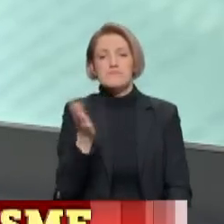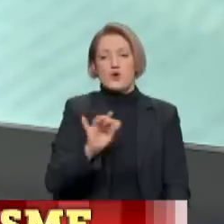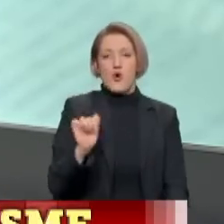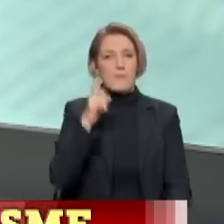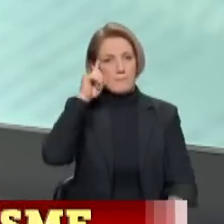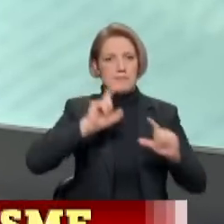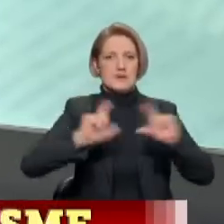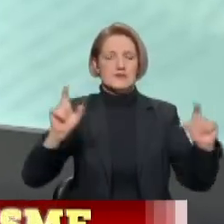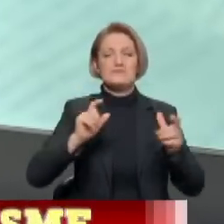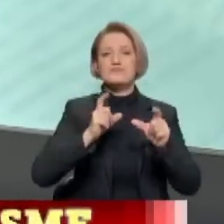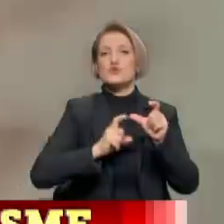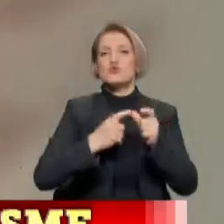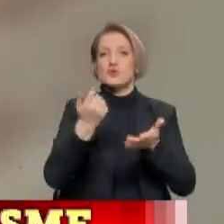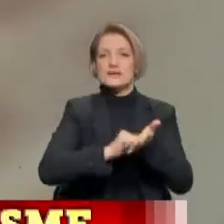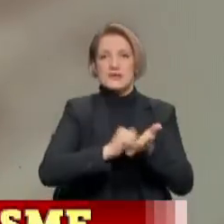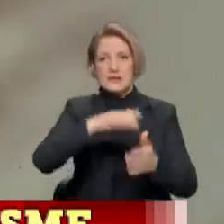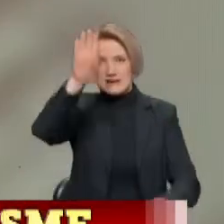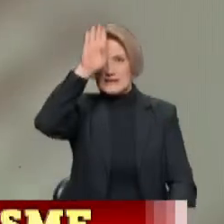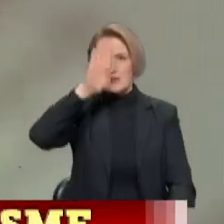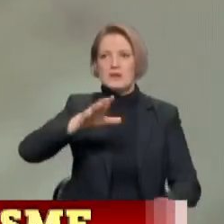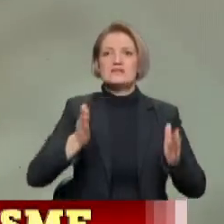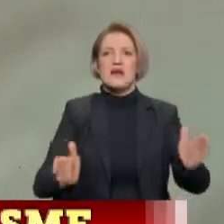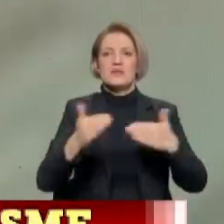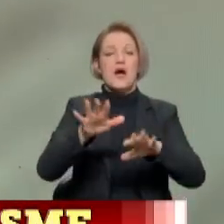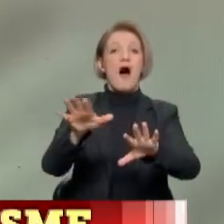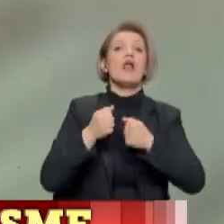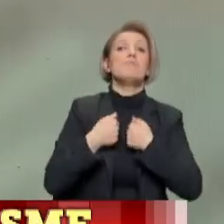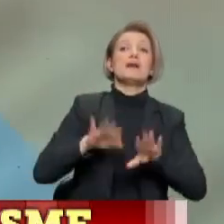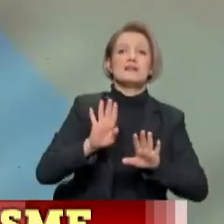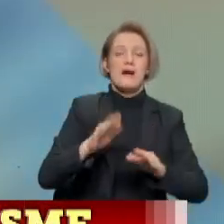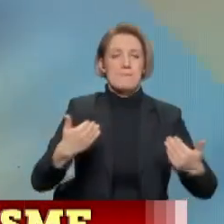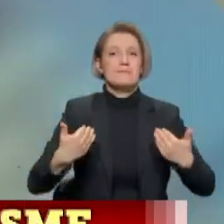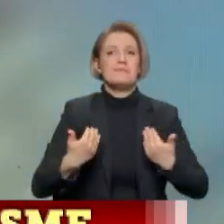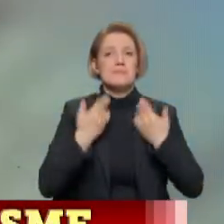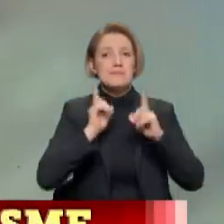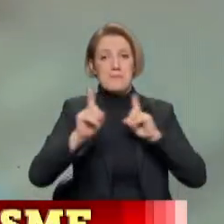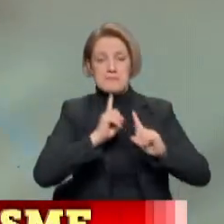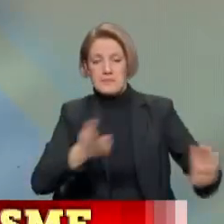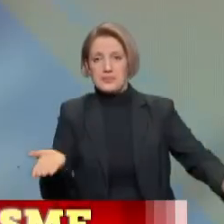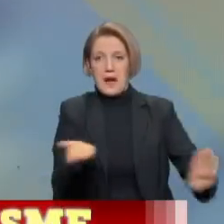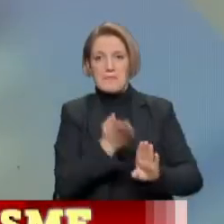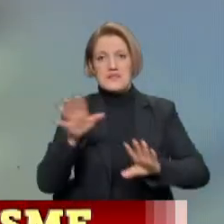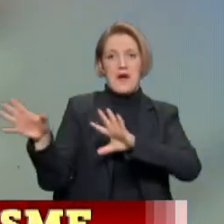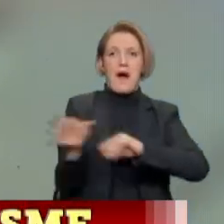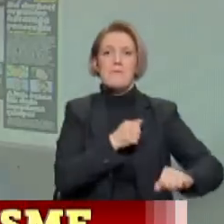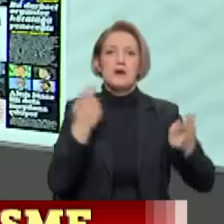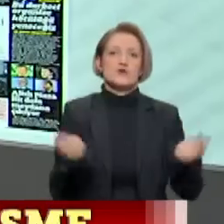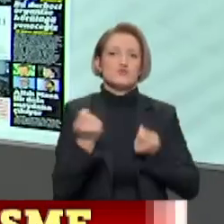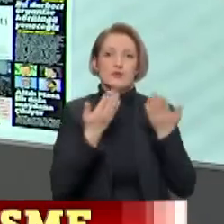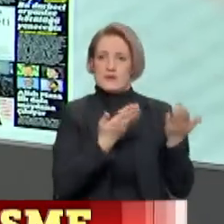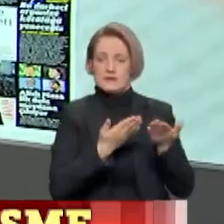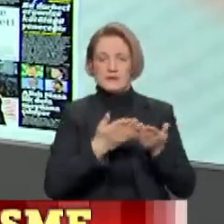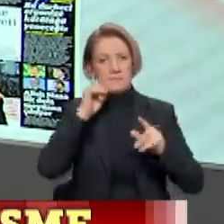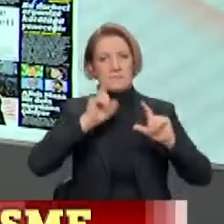önemli başlık. Sözcü Gazetesi, İstanbul'u sandıkta alamadılar, yargı darbesiyle alıyorlar. Sözcü